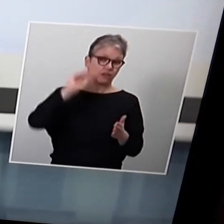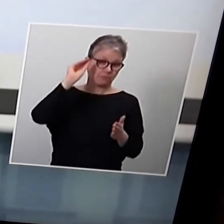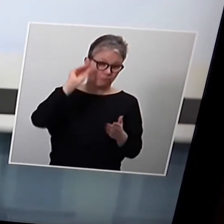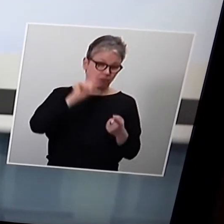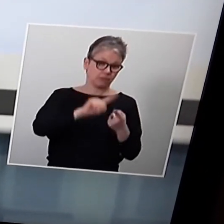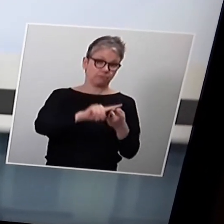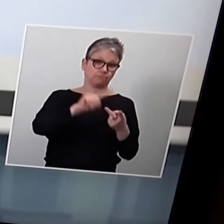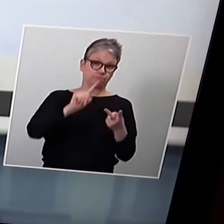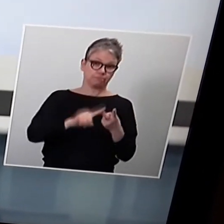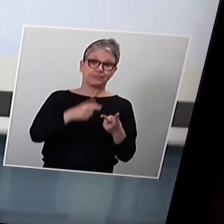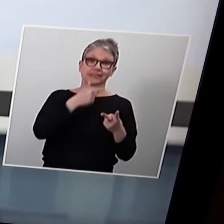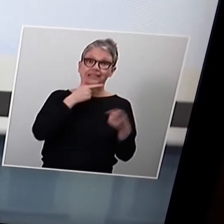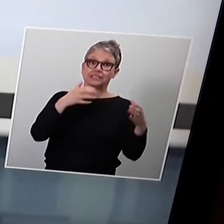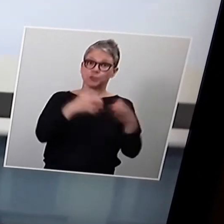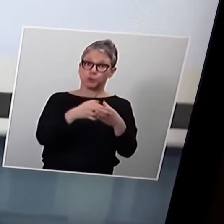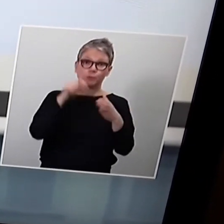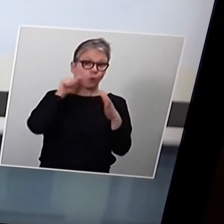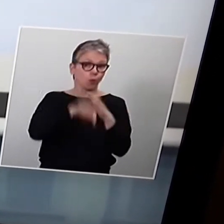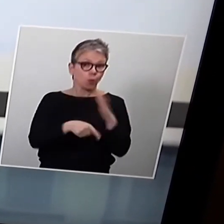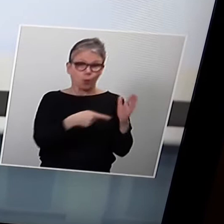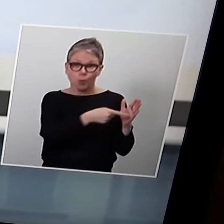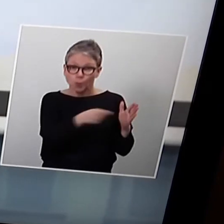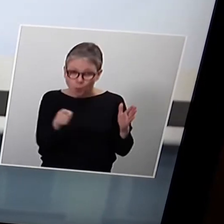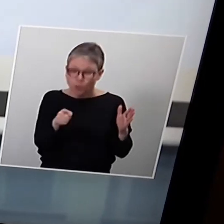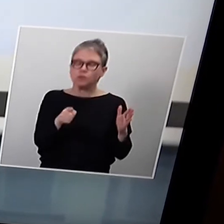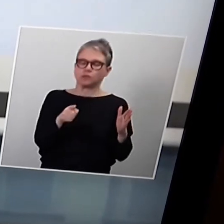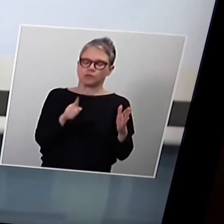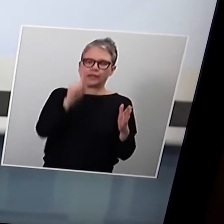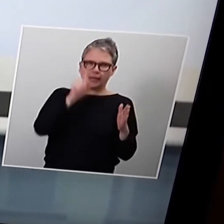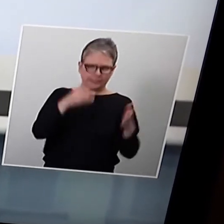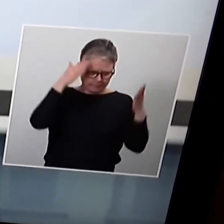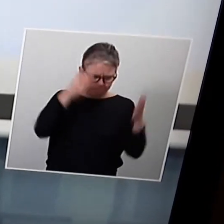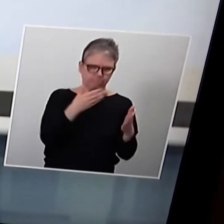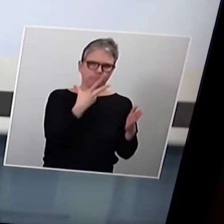ja riskiryhmistä, ja se täytyy tehdä.